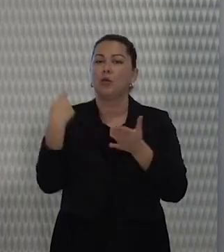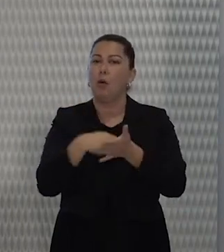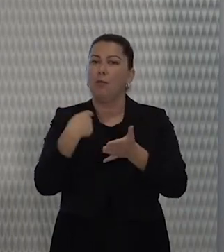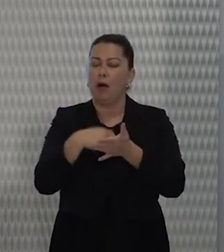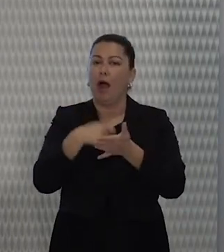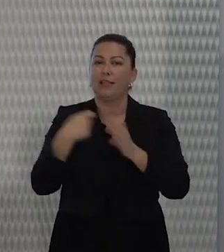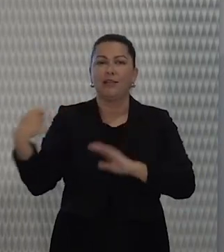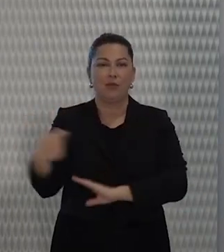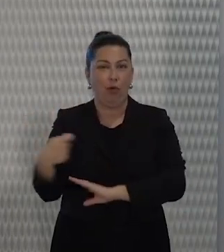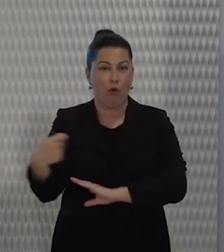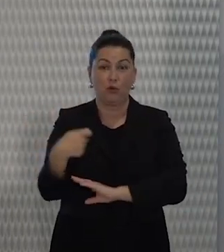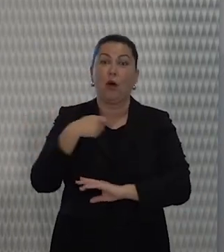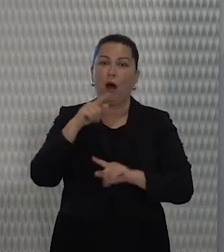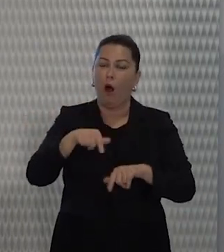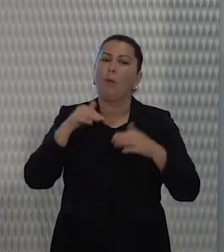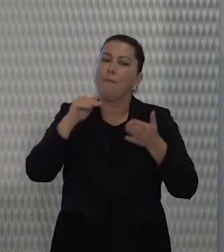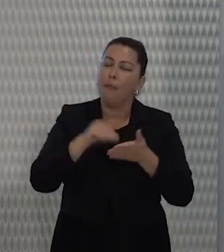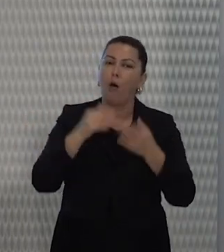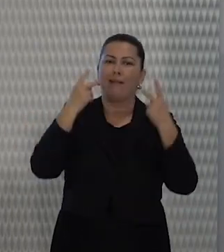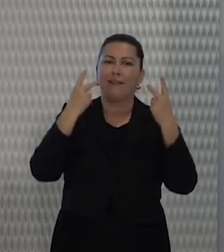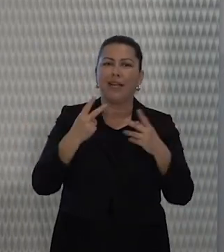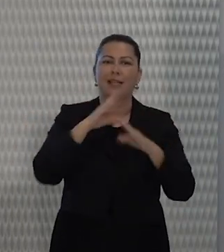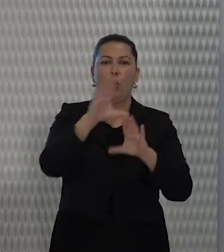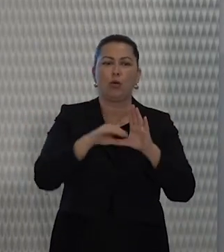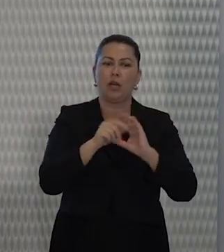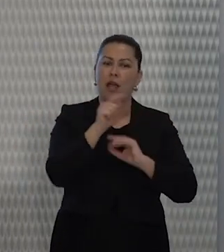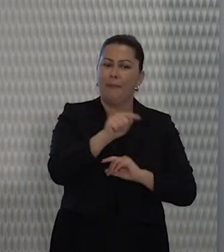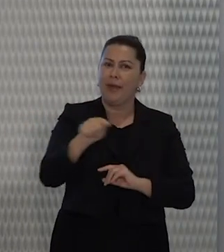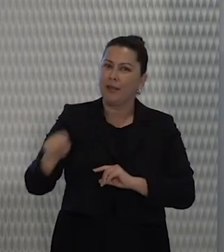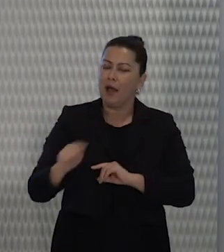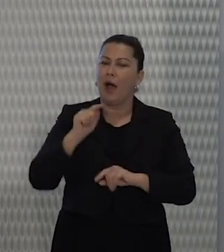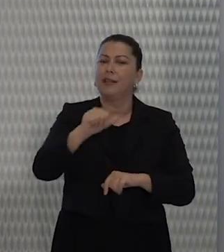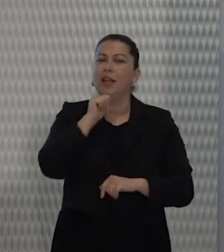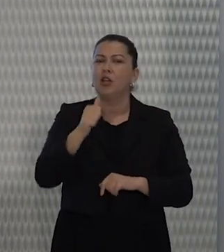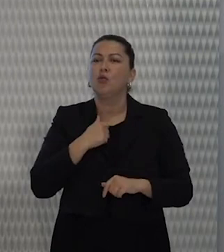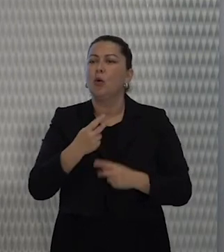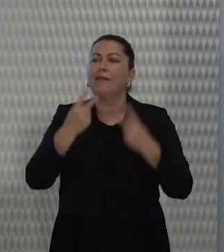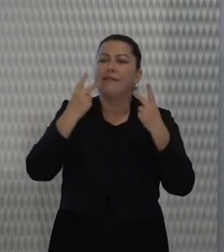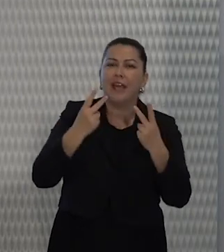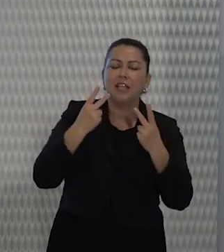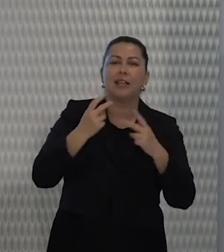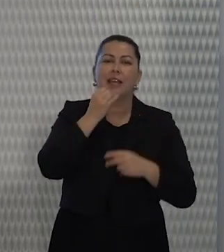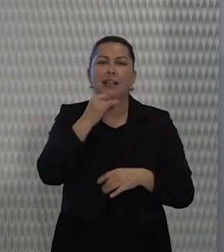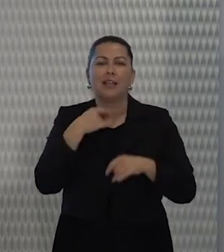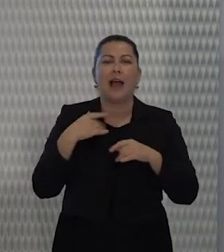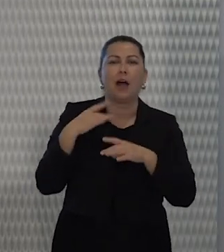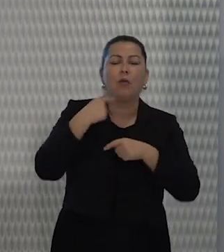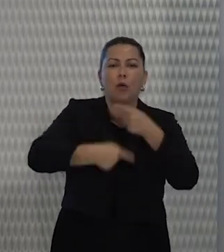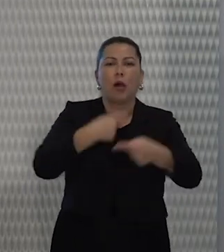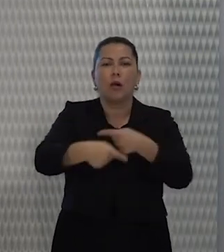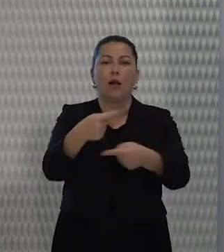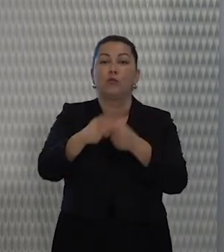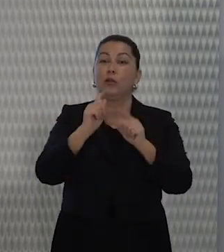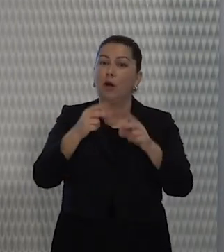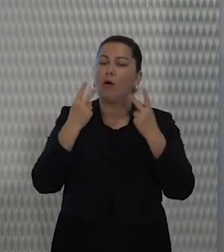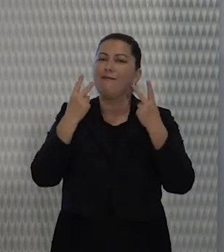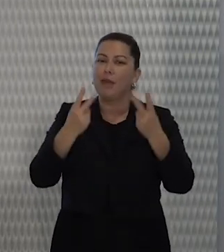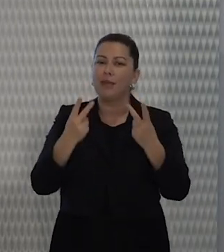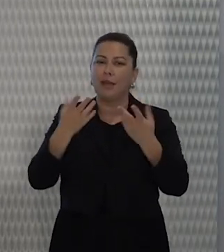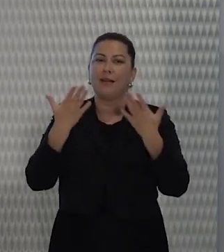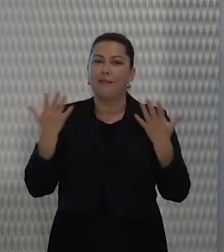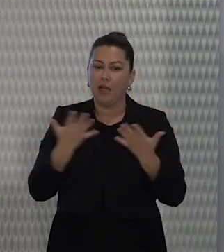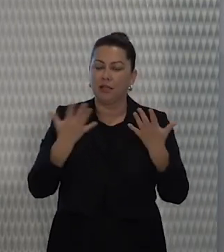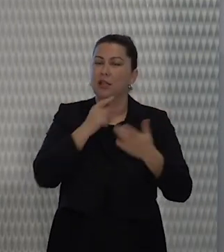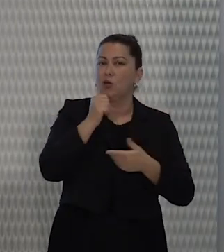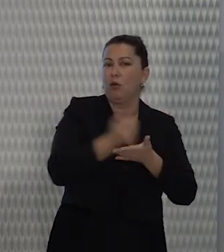genau diese Unternehmen, die nicht nur tagtäglich schauen, dass gut beim EGT unterwegs sind, sondern einen Teil davon auch wieder der Gesellschaft